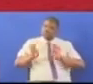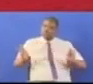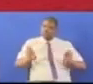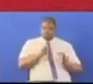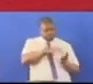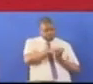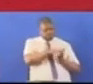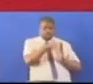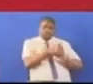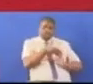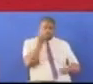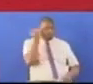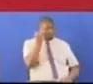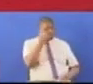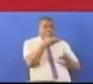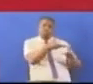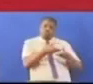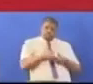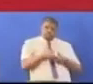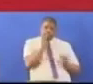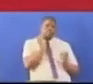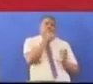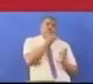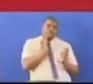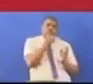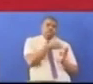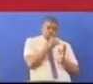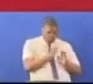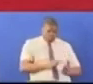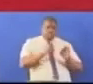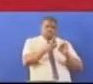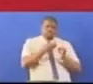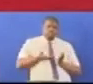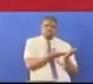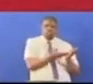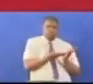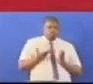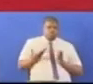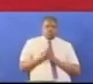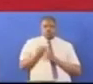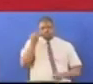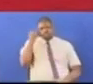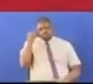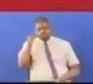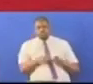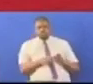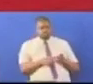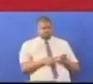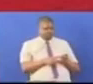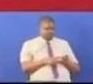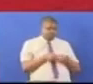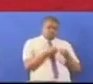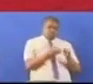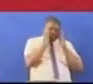hapo awali tumepokea maoni mazuri ambayo yanalenga kuboresha mswada na kwa ujumla maoni na ushauri uliotolewa na